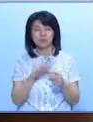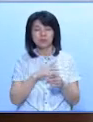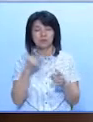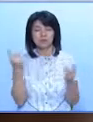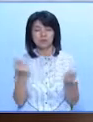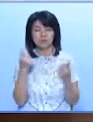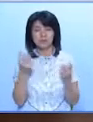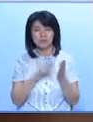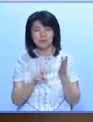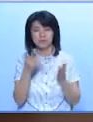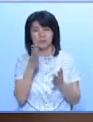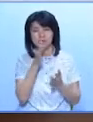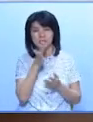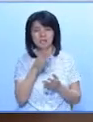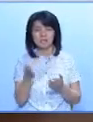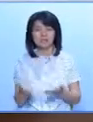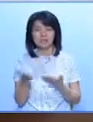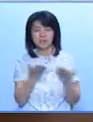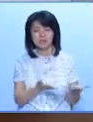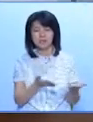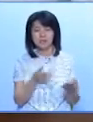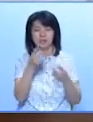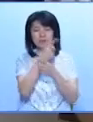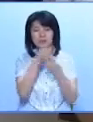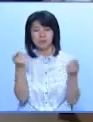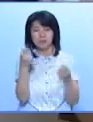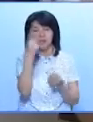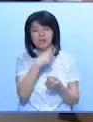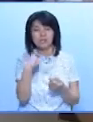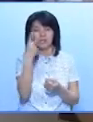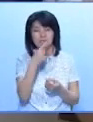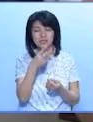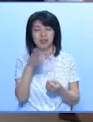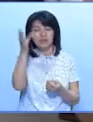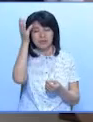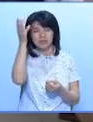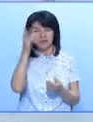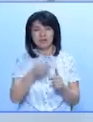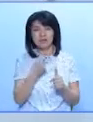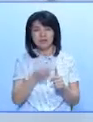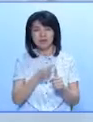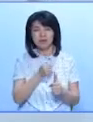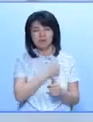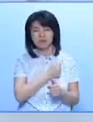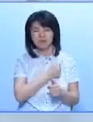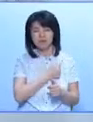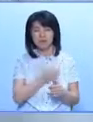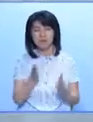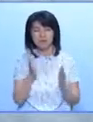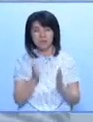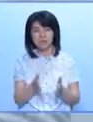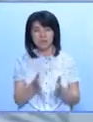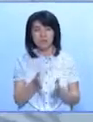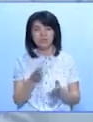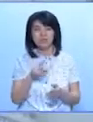Великой Отечественной войне, представлена информация о личных данных, образовании, звании, боевом и трудовом путях и наградах